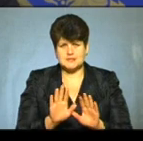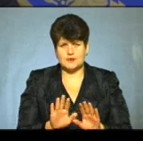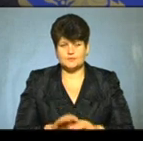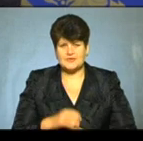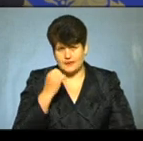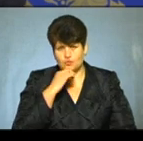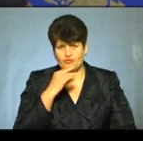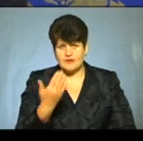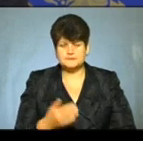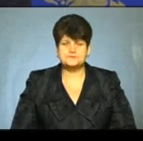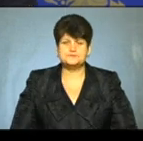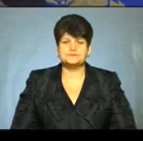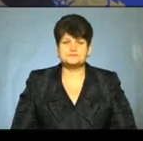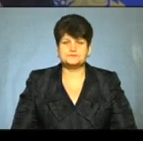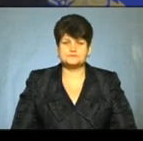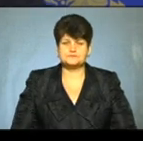Дякую.